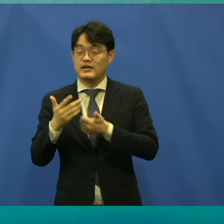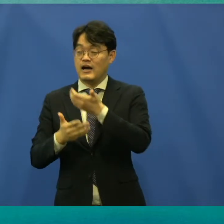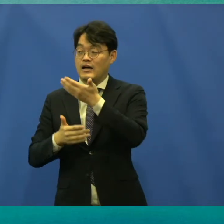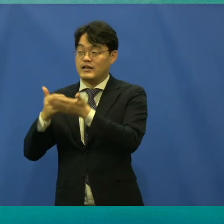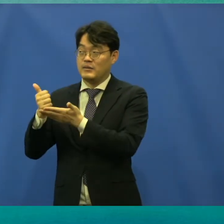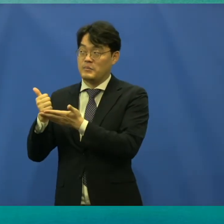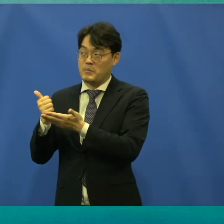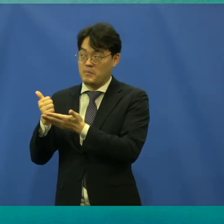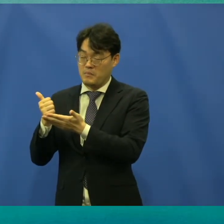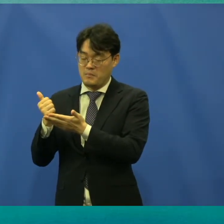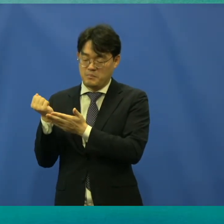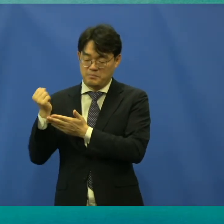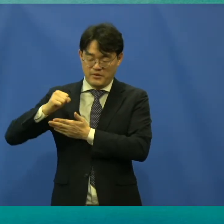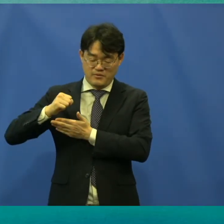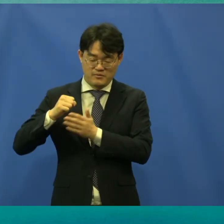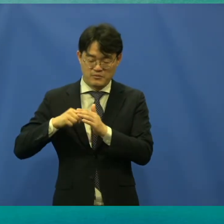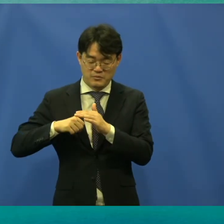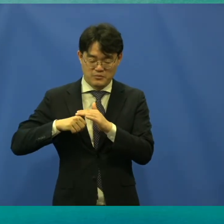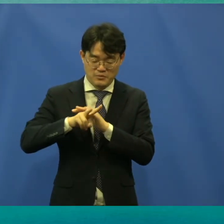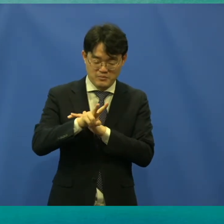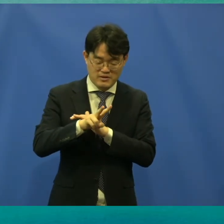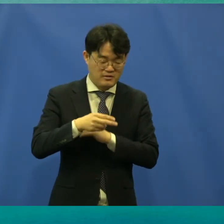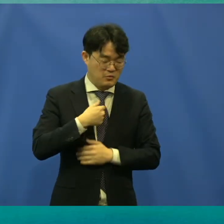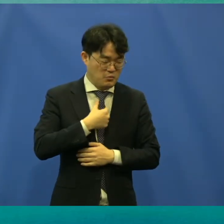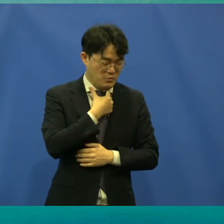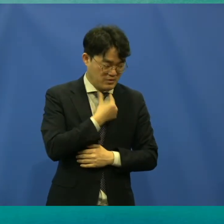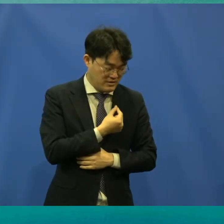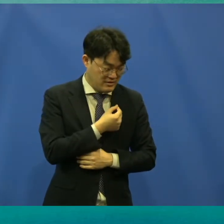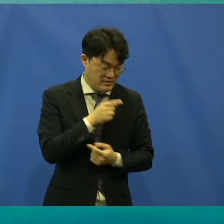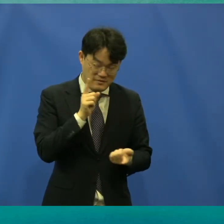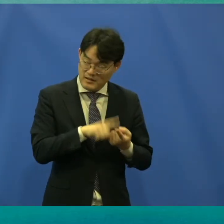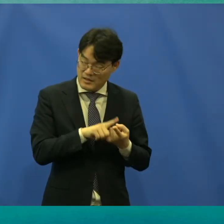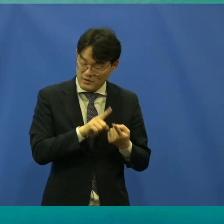선택하고 우리는 우리가 원하는 길을 걸어갔던 사람들.